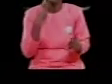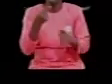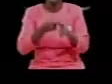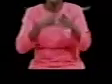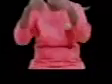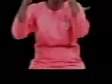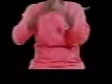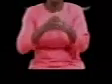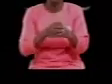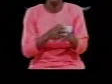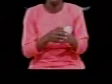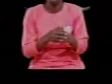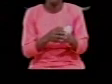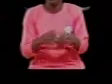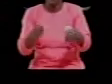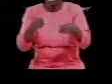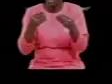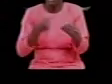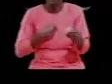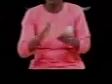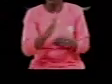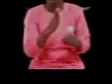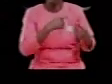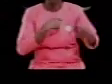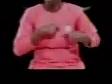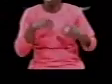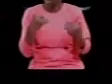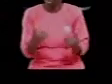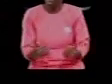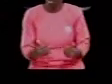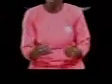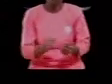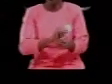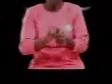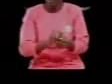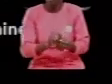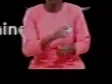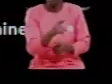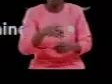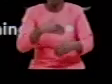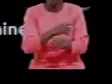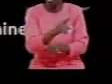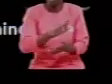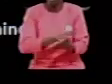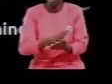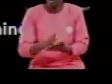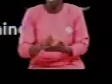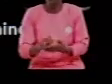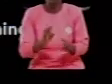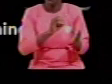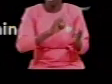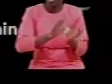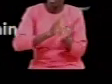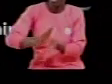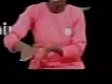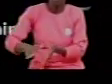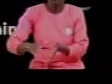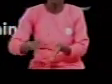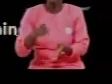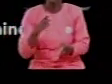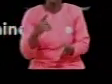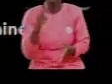ماجد أعطني قلبك الآن اغتسل وتطهر انزع شر أفعالك